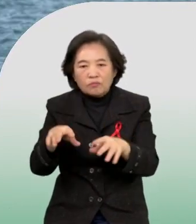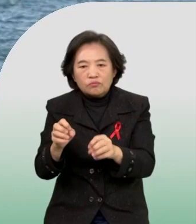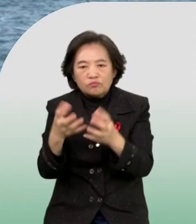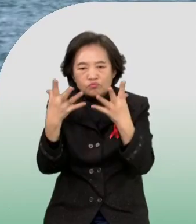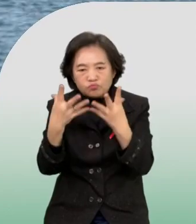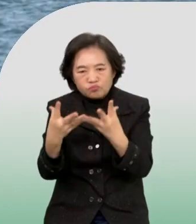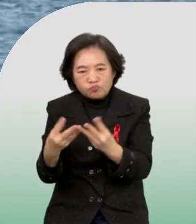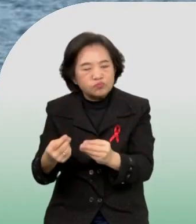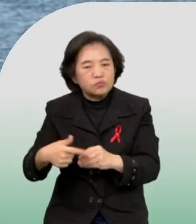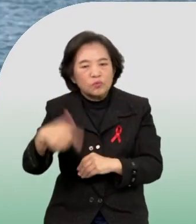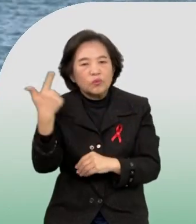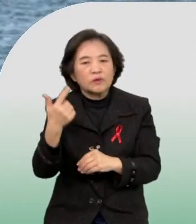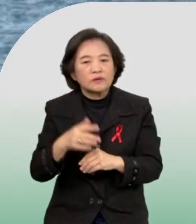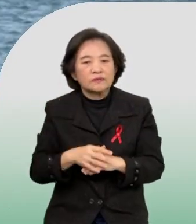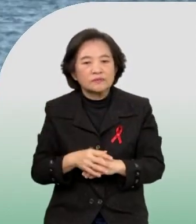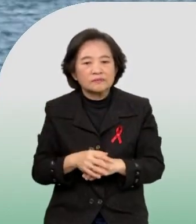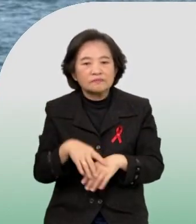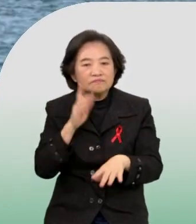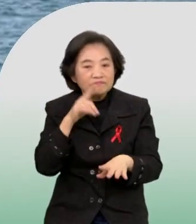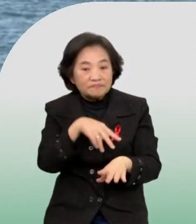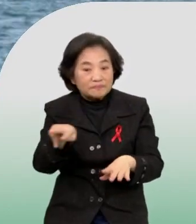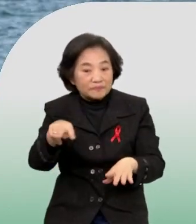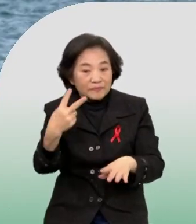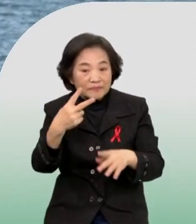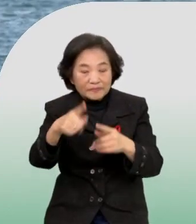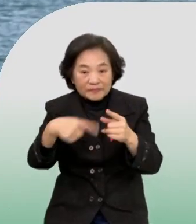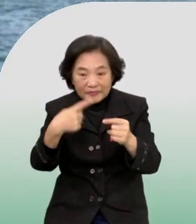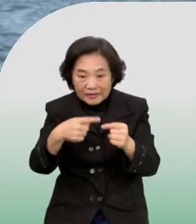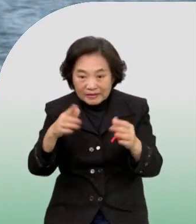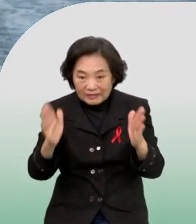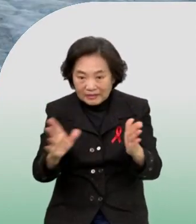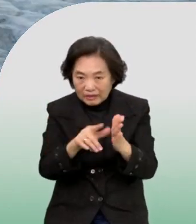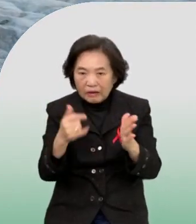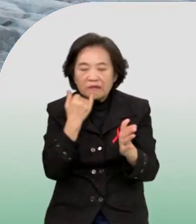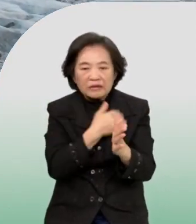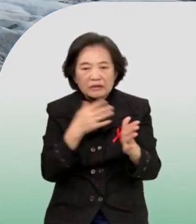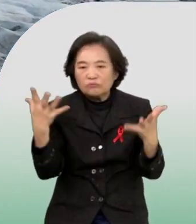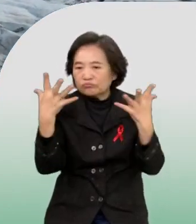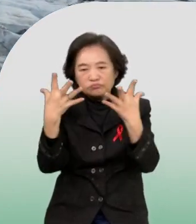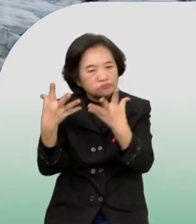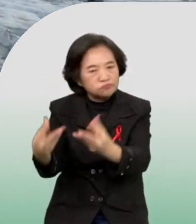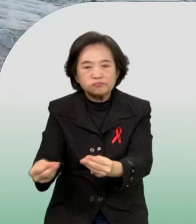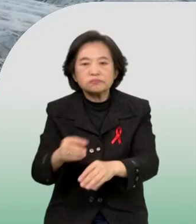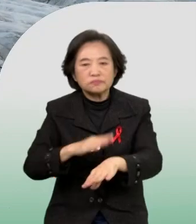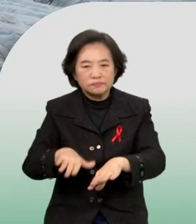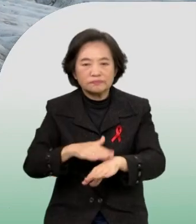就是百米粗的冰川，快到200年內仲黑無皮。